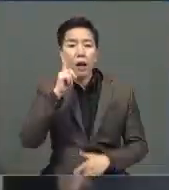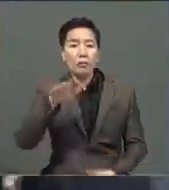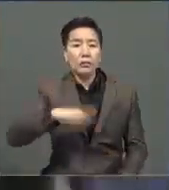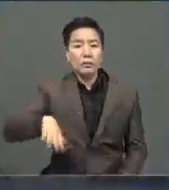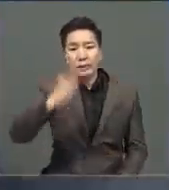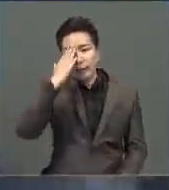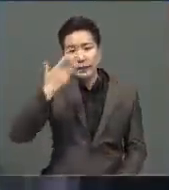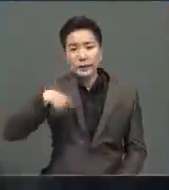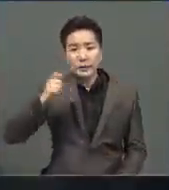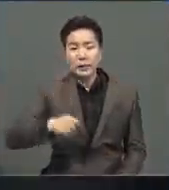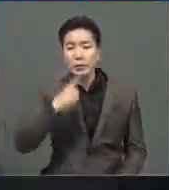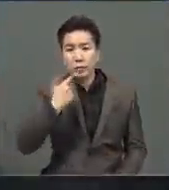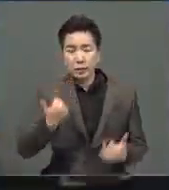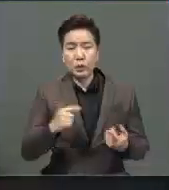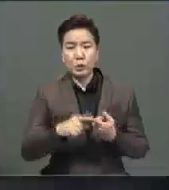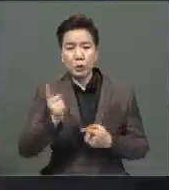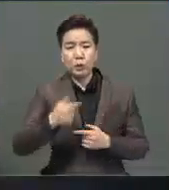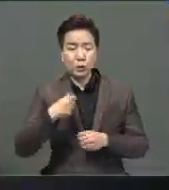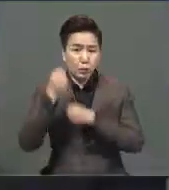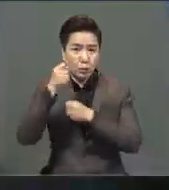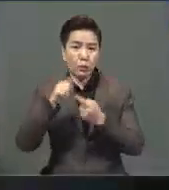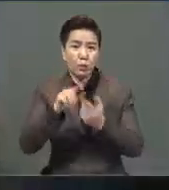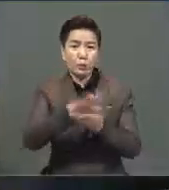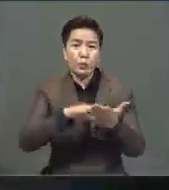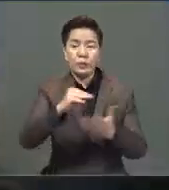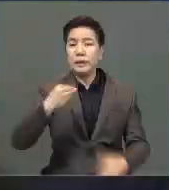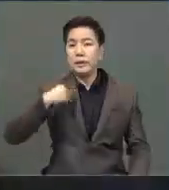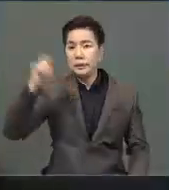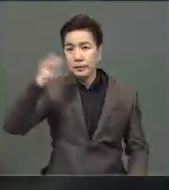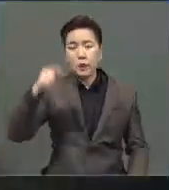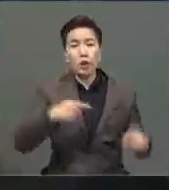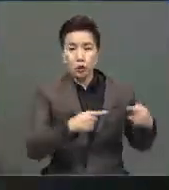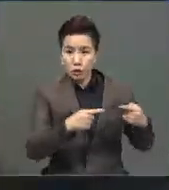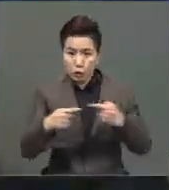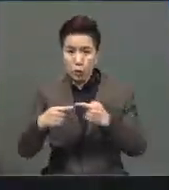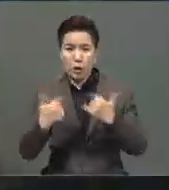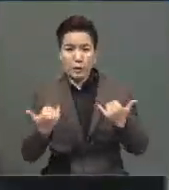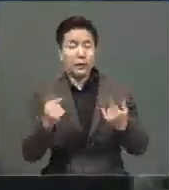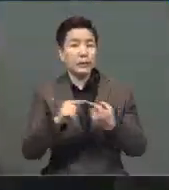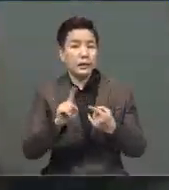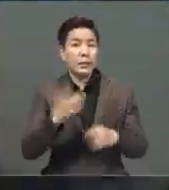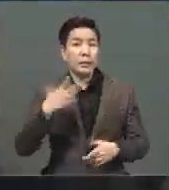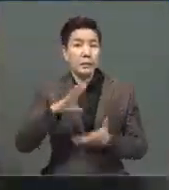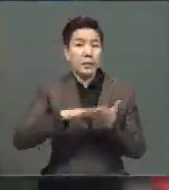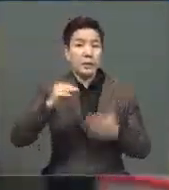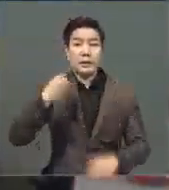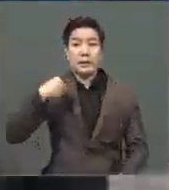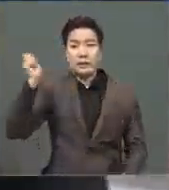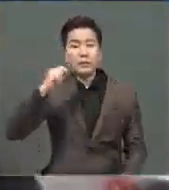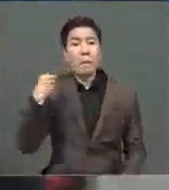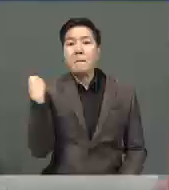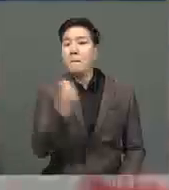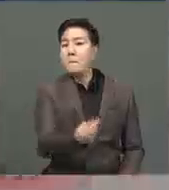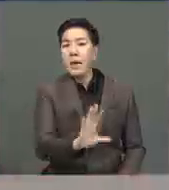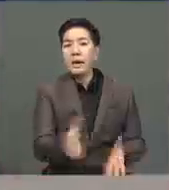สื่อข่าวนะคะหรือบอกว่ายังคงจะชุมนุมที่มหาวิทยาลัยธรรมศาสตร์ต่อไปถึงแม้ว่ามหาวิทยาลัยจะ